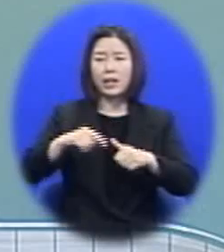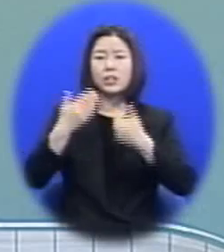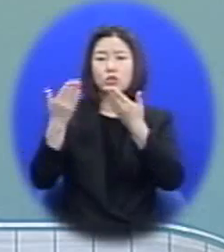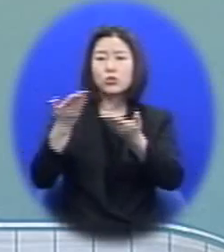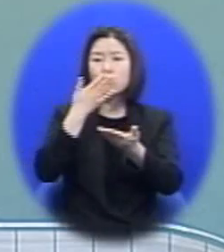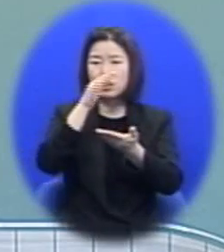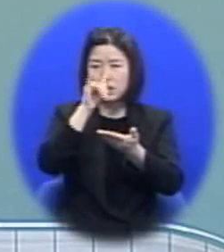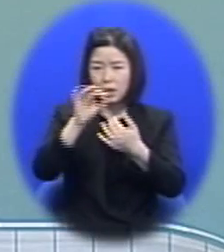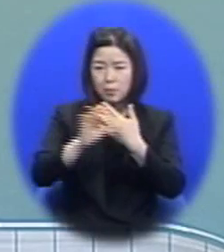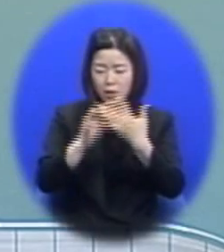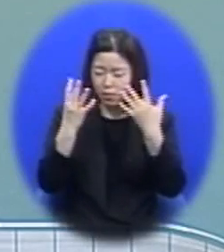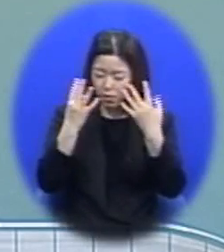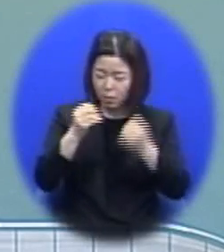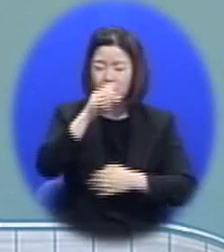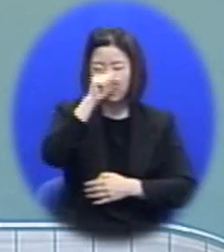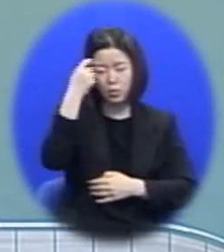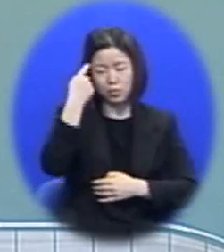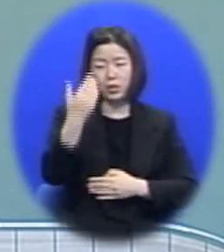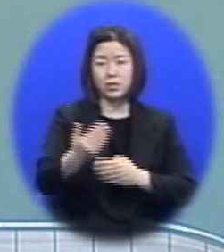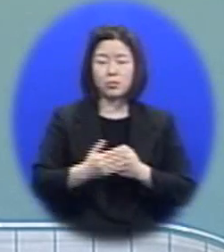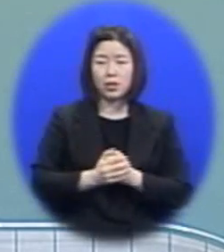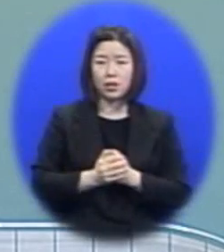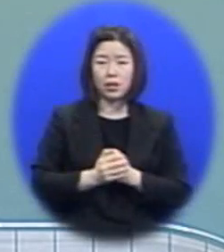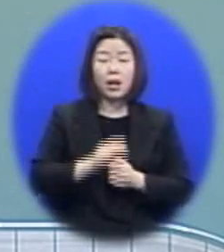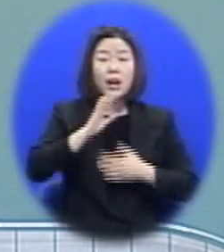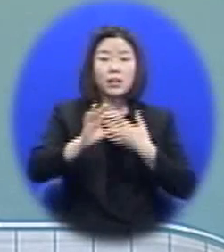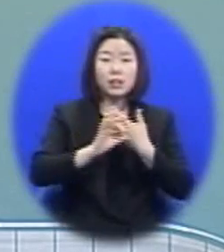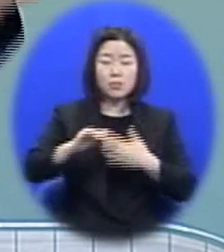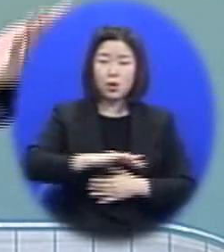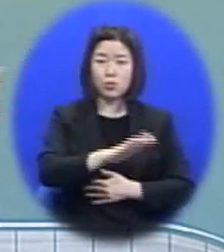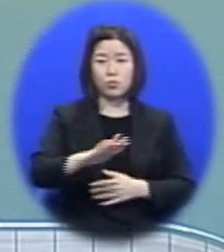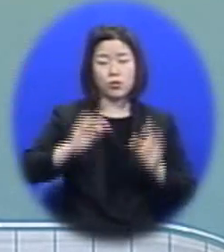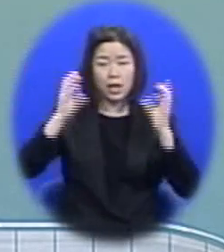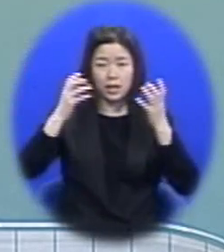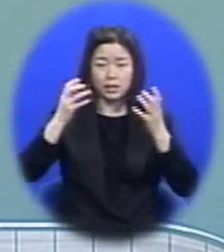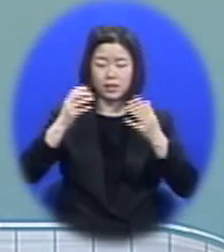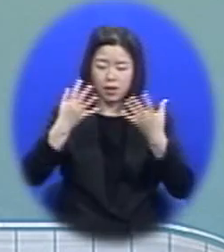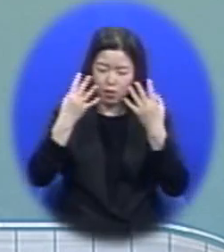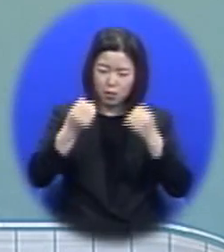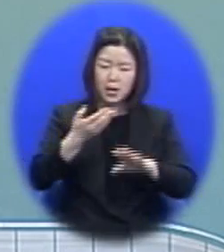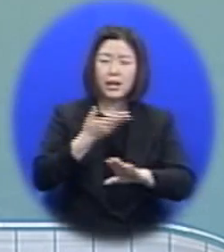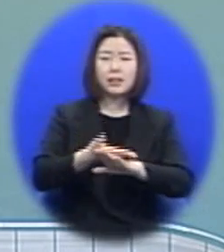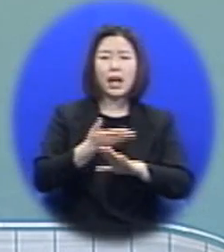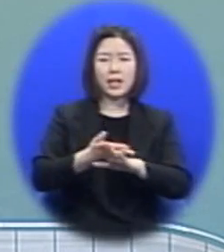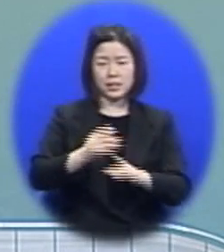얼마나 좋을 그러면 우리 아이들이 얼마나 다른 삶을 살게